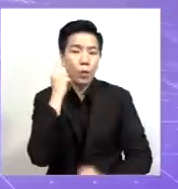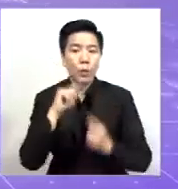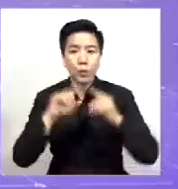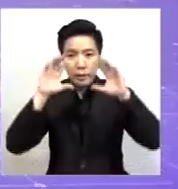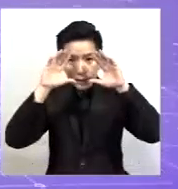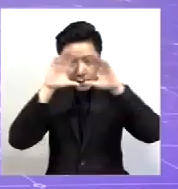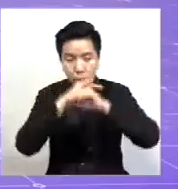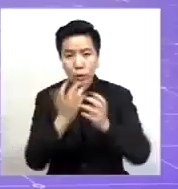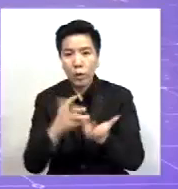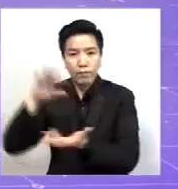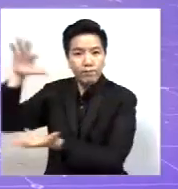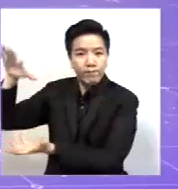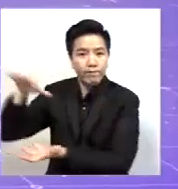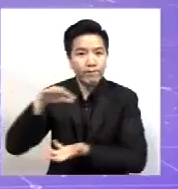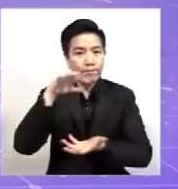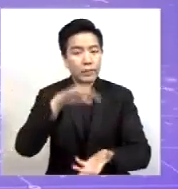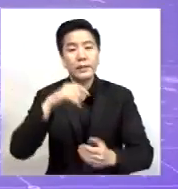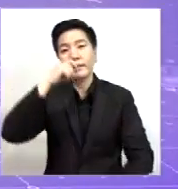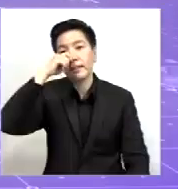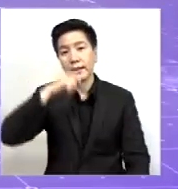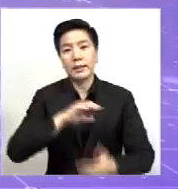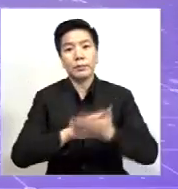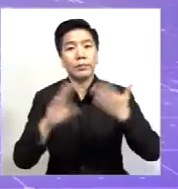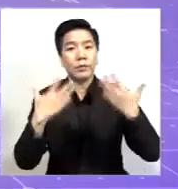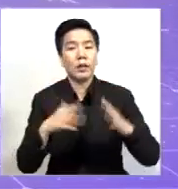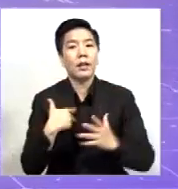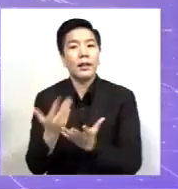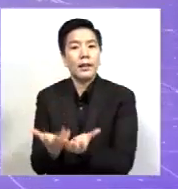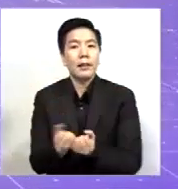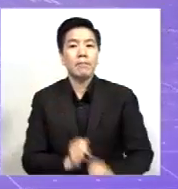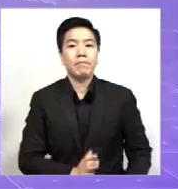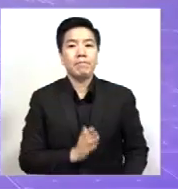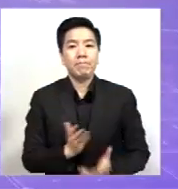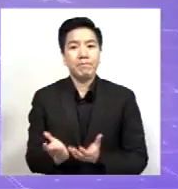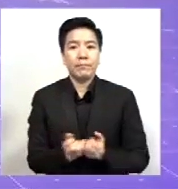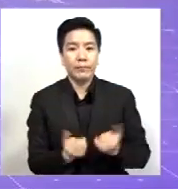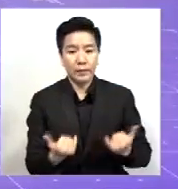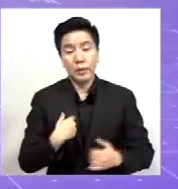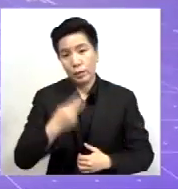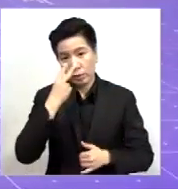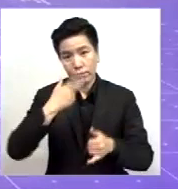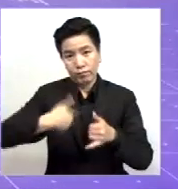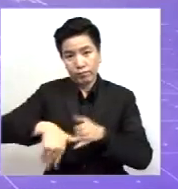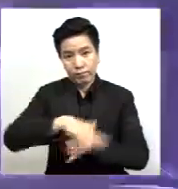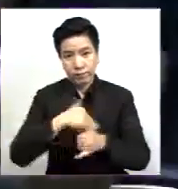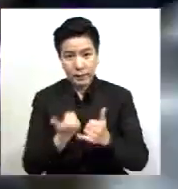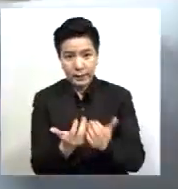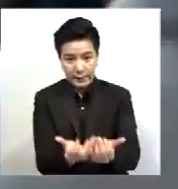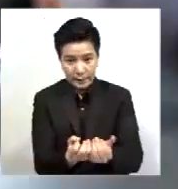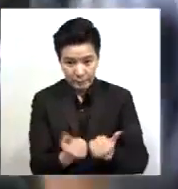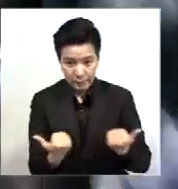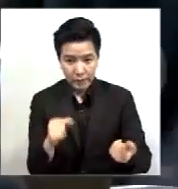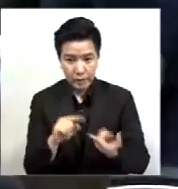งค่ำๆเวชภัณฑ์ก็ถูกจัดส่งมาถึงไทยแล้วนะคะแล้วก็มีการรับมอบอย่างเป็นทางการในวันนี้พาไปดูบรรยากาศของการรับมอบกันนะค